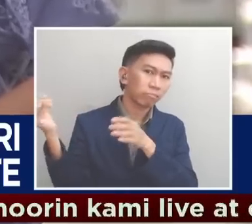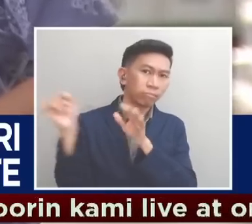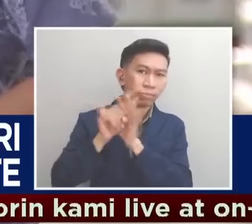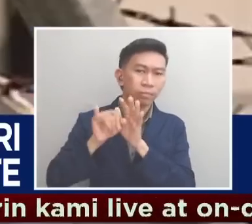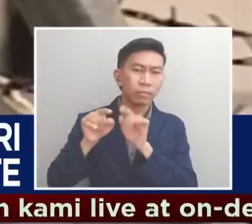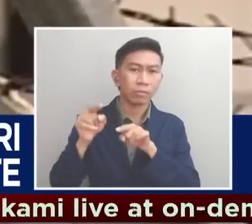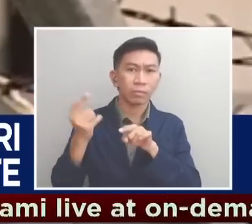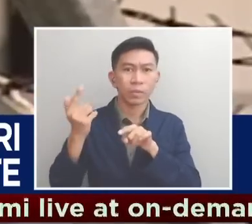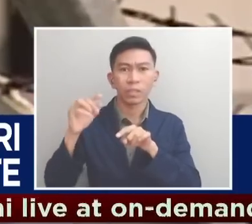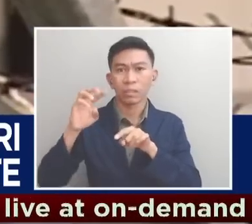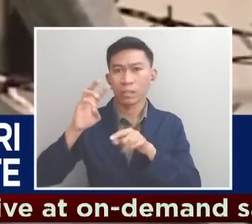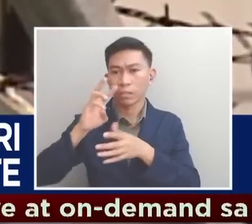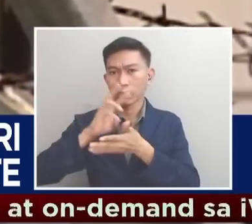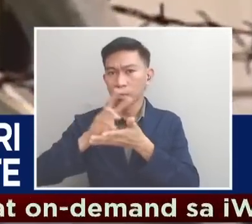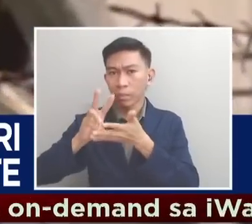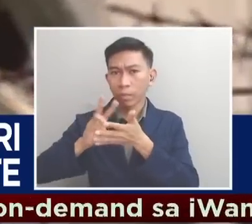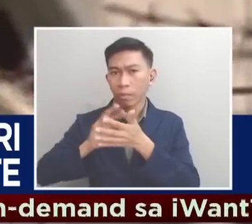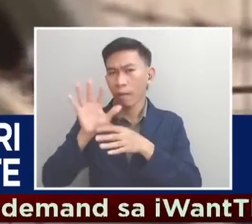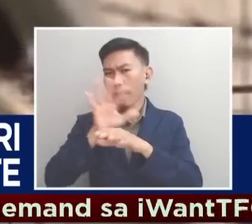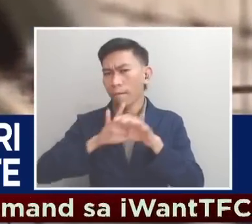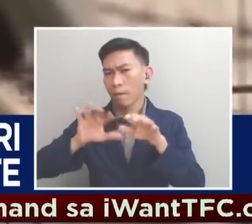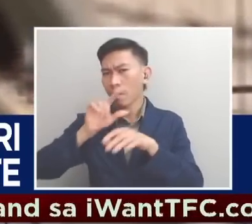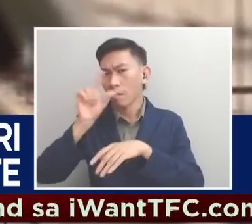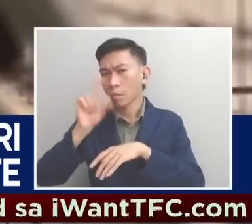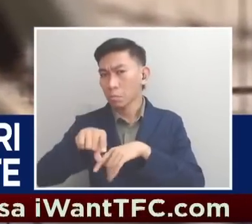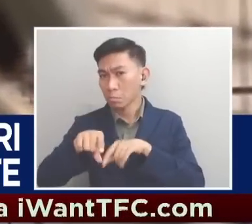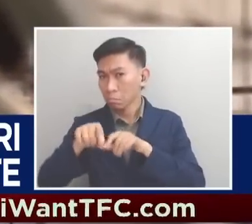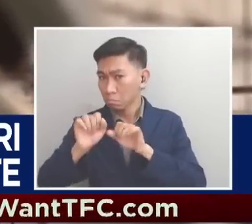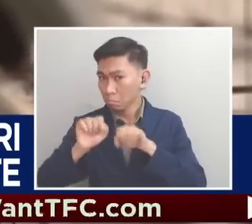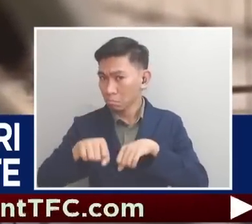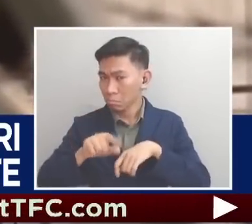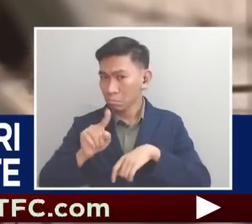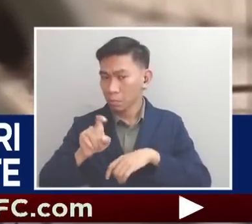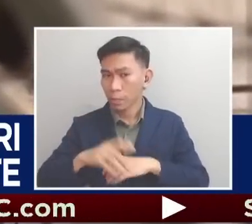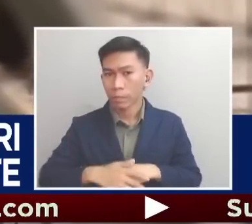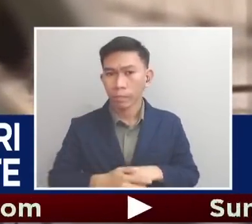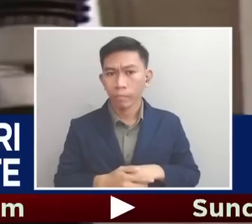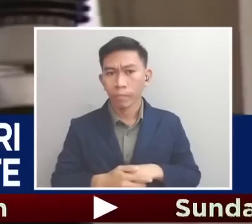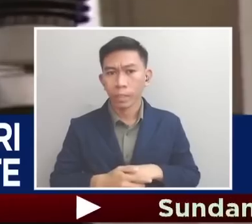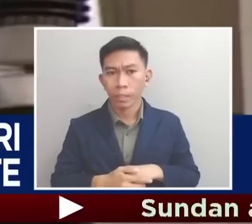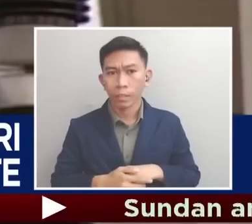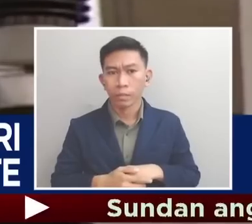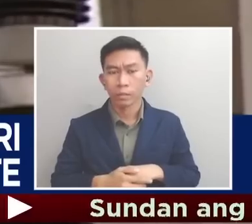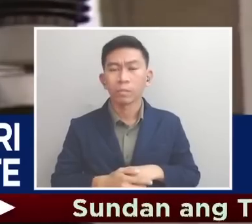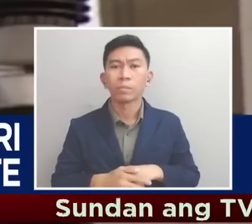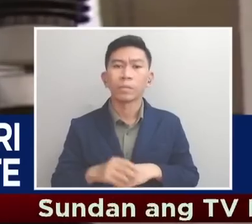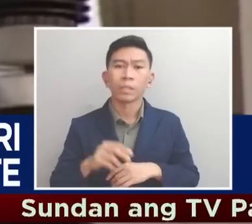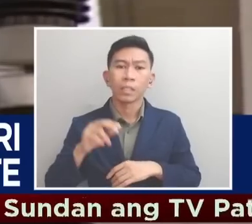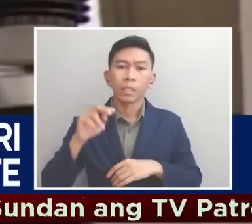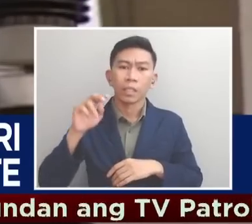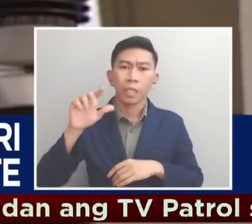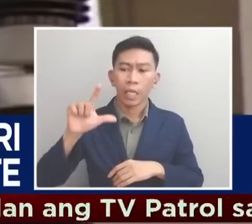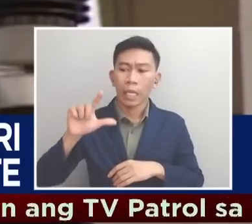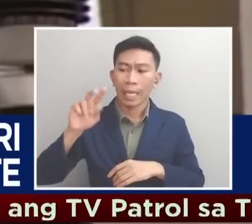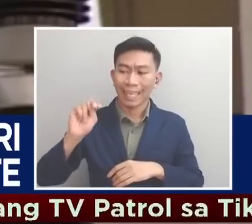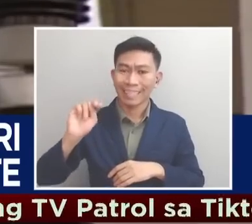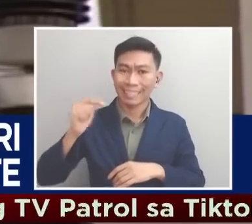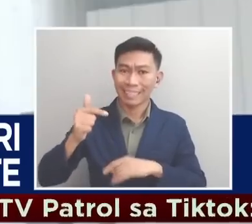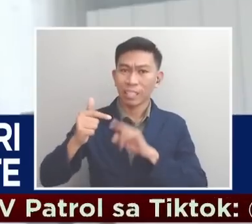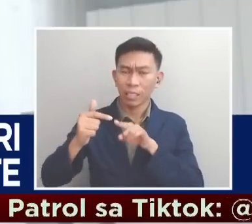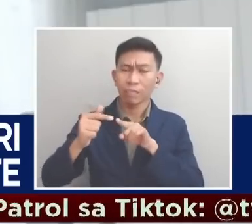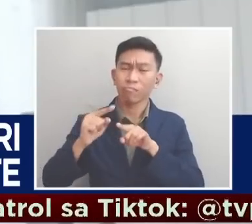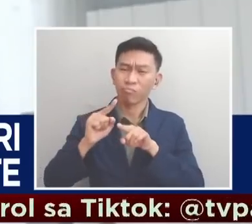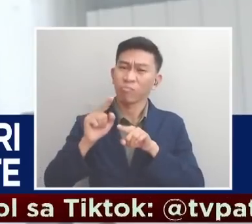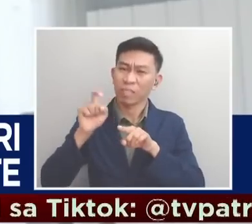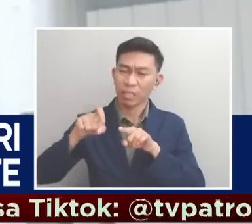Luzon? Paliwanag ng DOE, walang kawala ang bansa sa LNG dahil natural gas ang